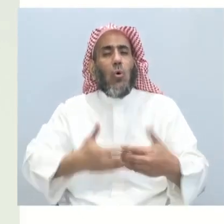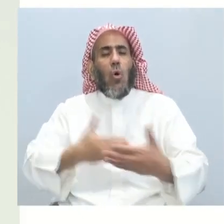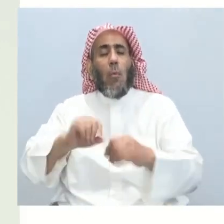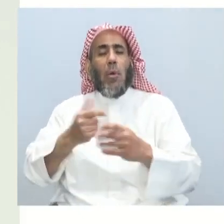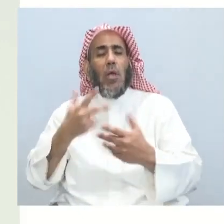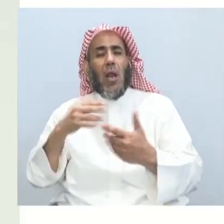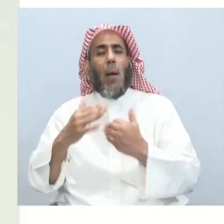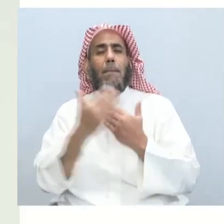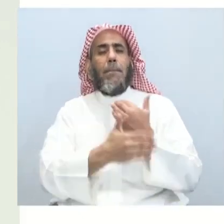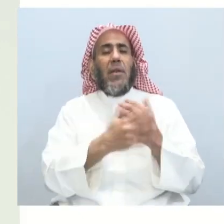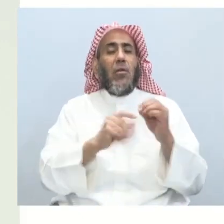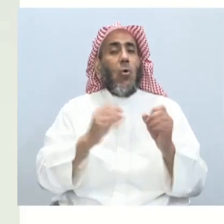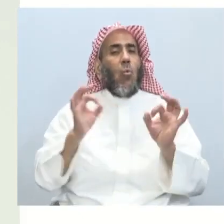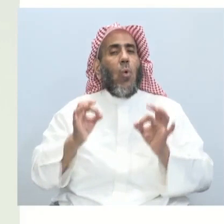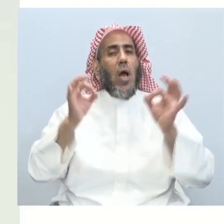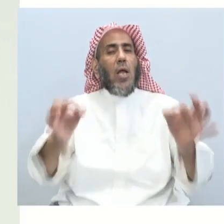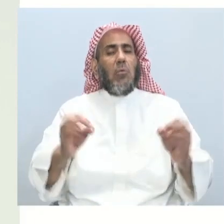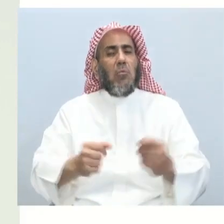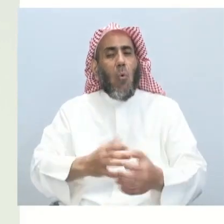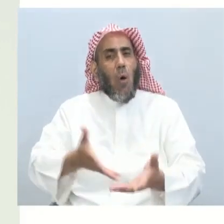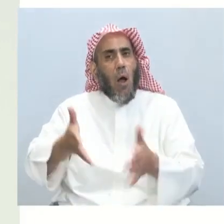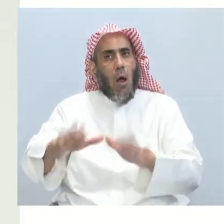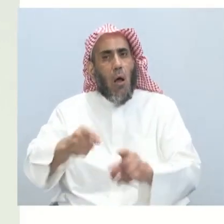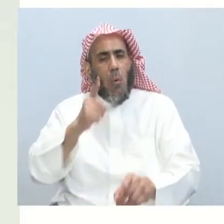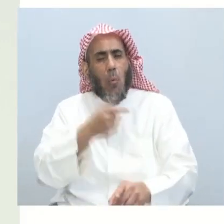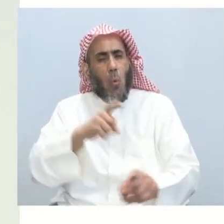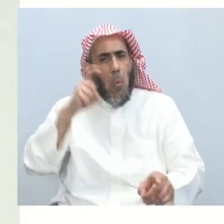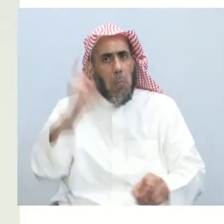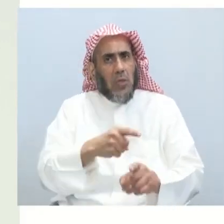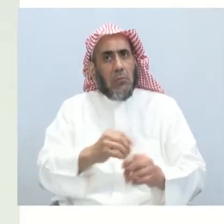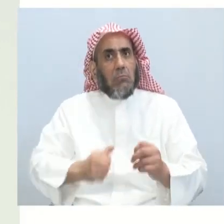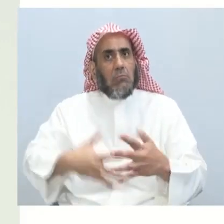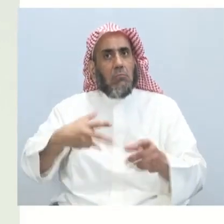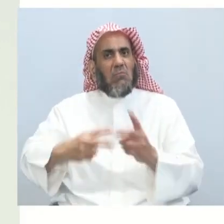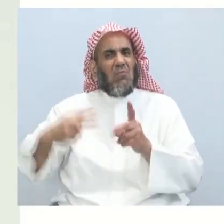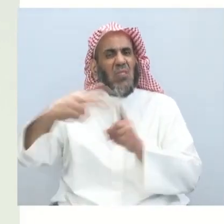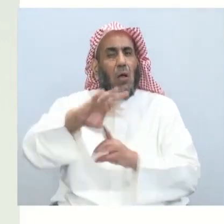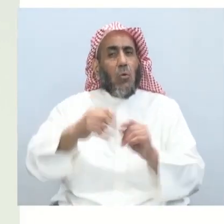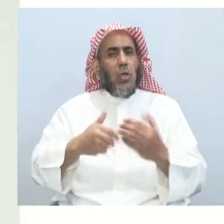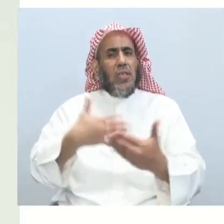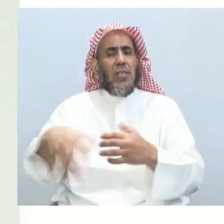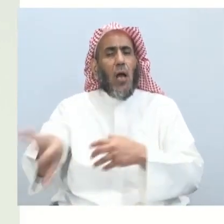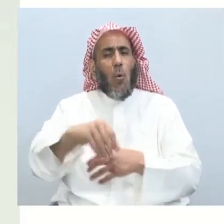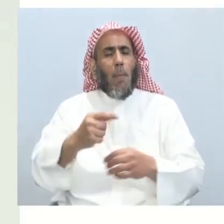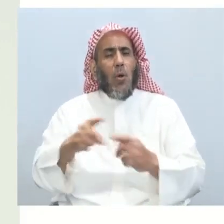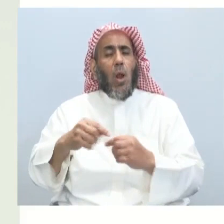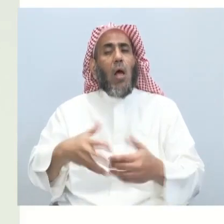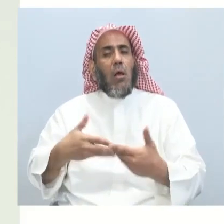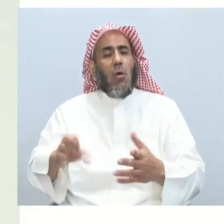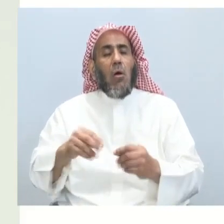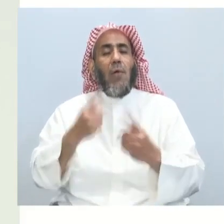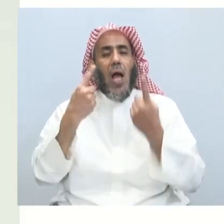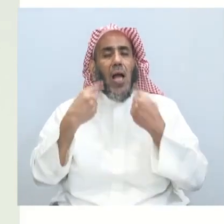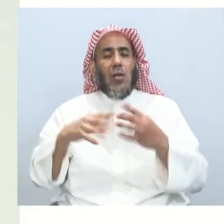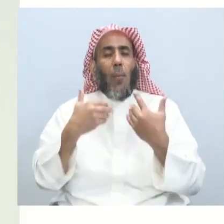يرعى برفق وحكمه ويقمع منهم من طغى وتمردا اذا اجتاز قوم بالنوال اجازه فعاشوا